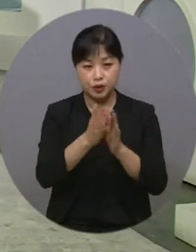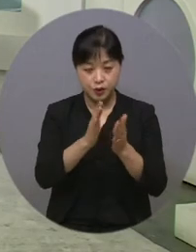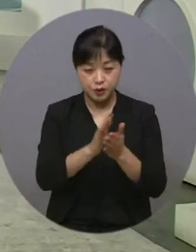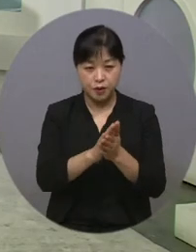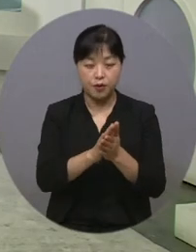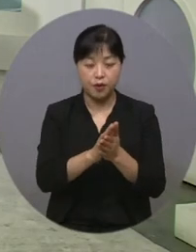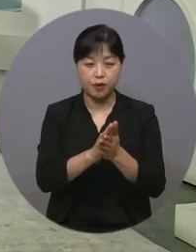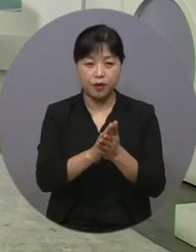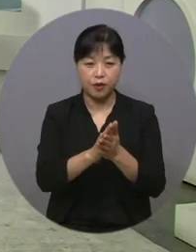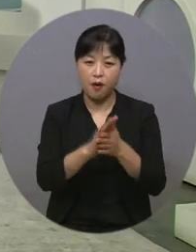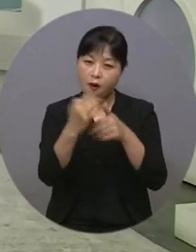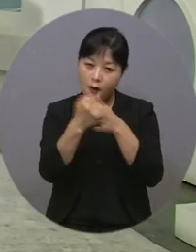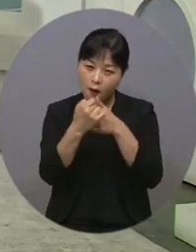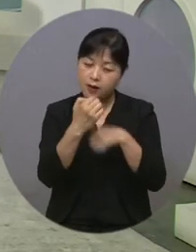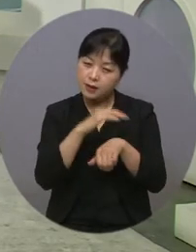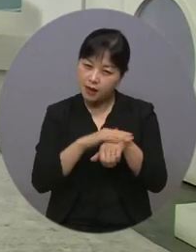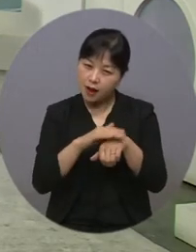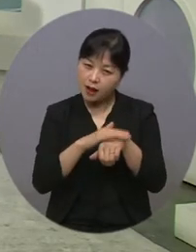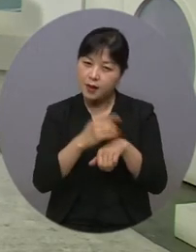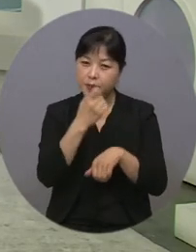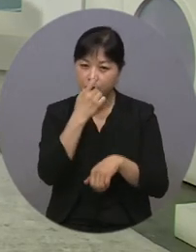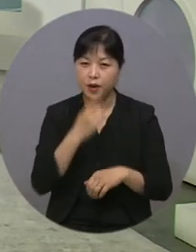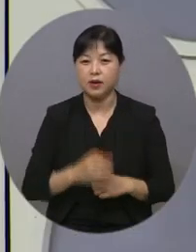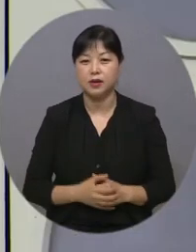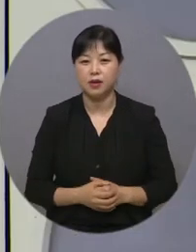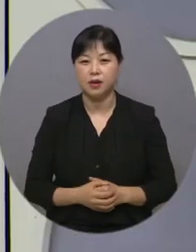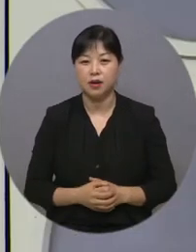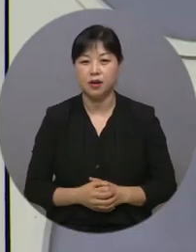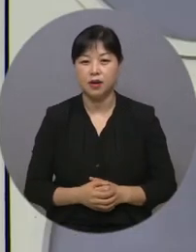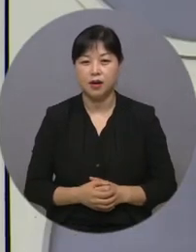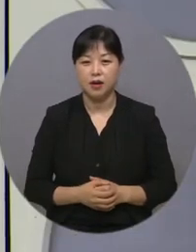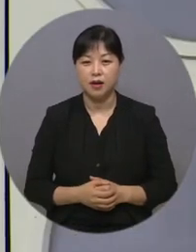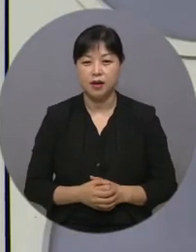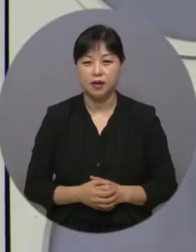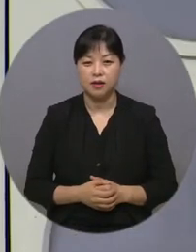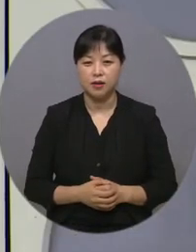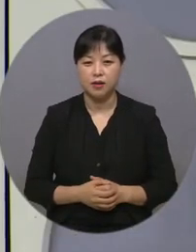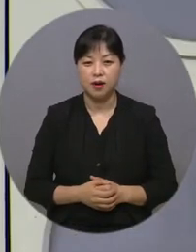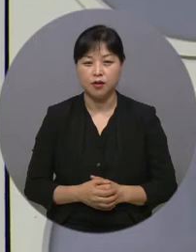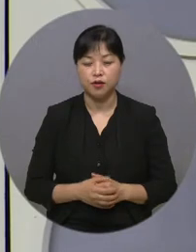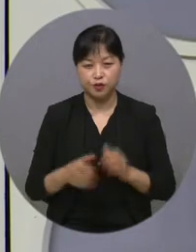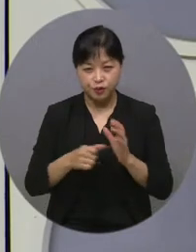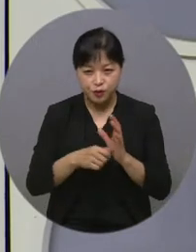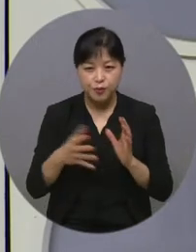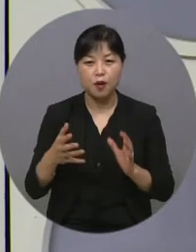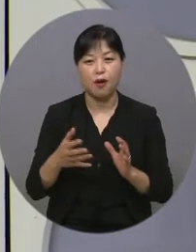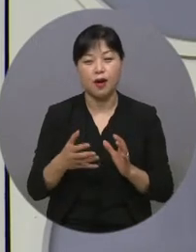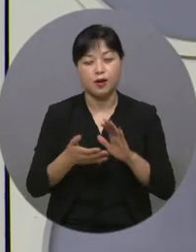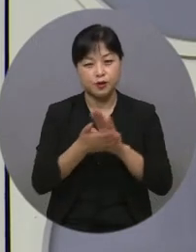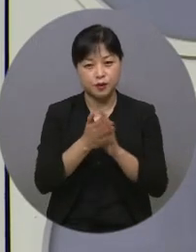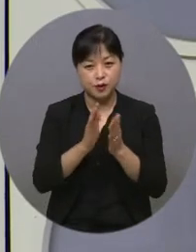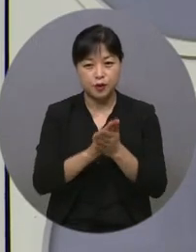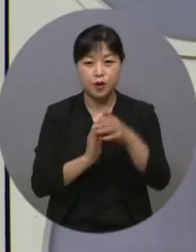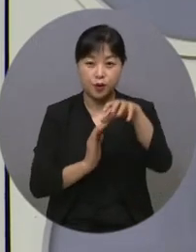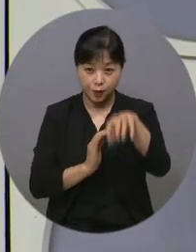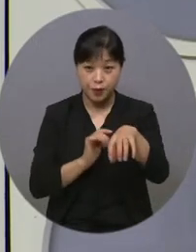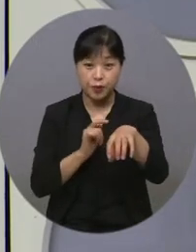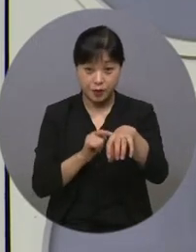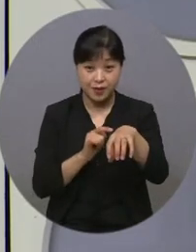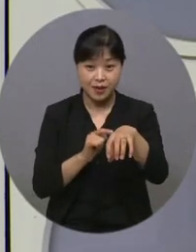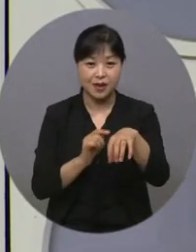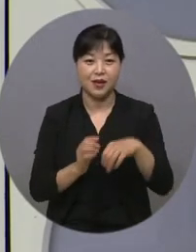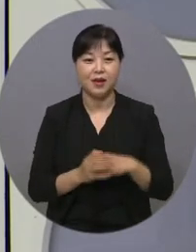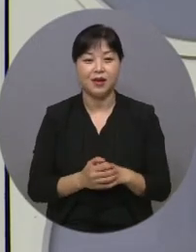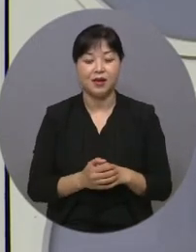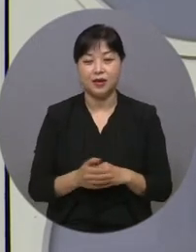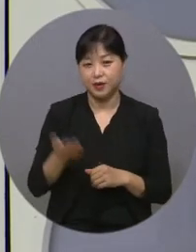교육을 잘 받아서 그런지 유명 유치원이에요. 네. 그래서 이화여대 아까 뭐